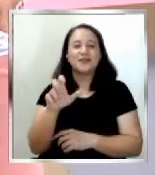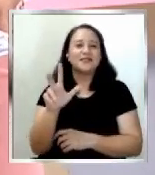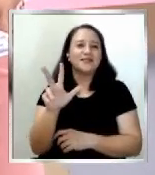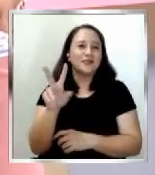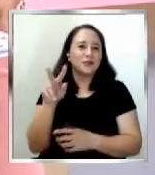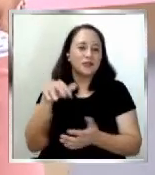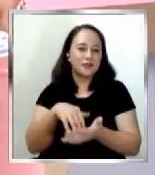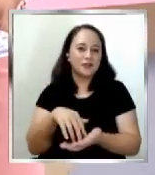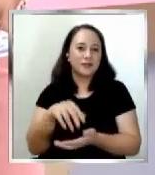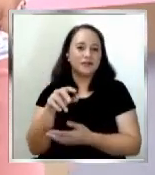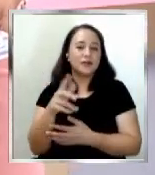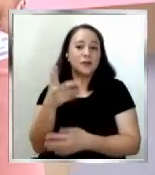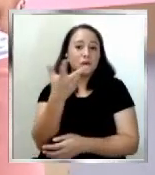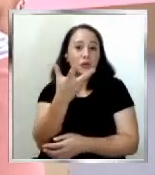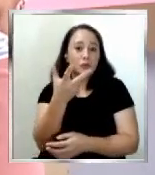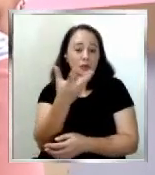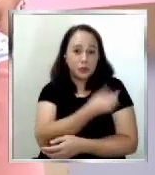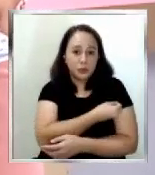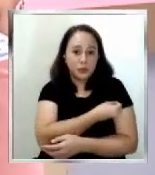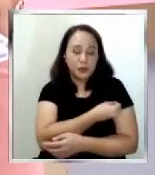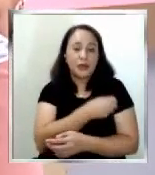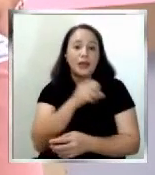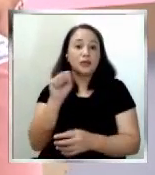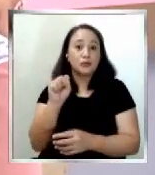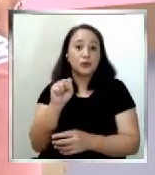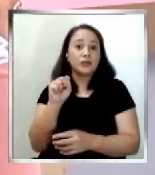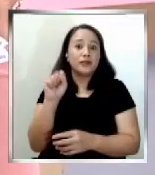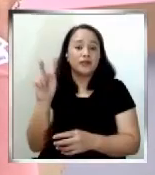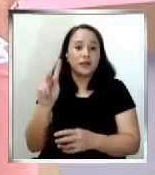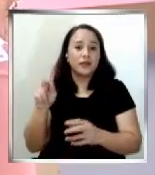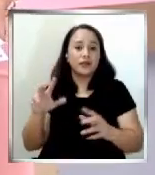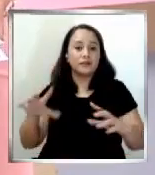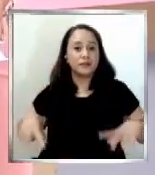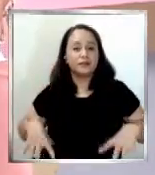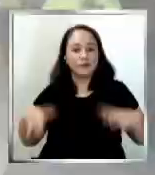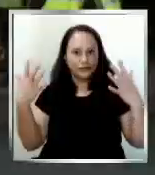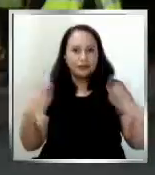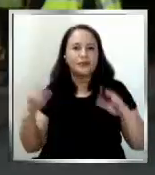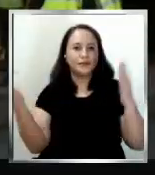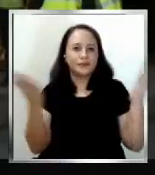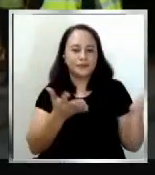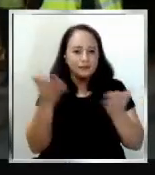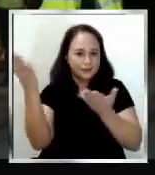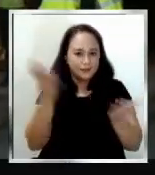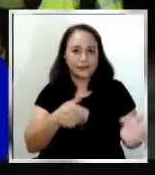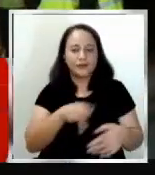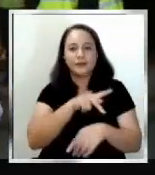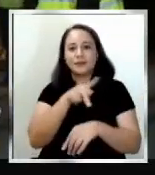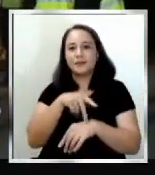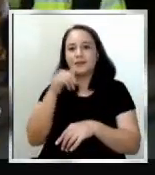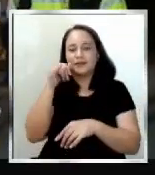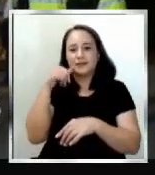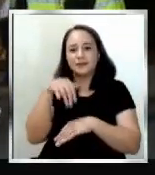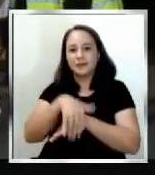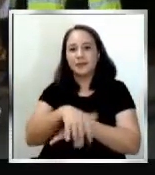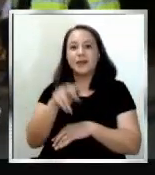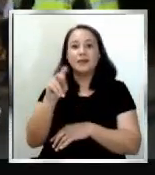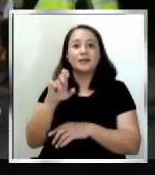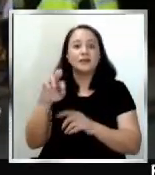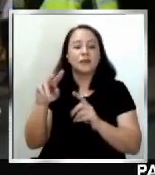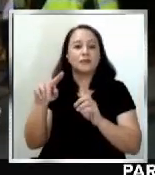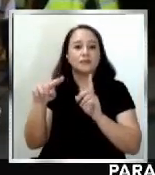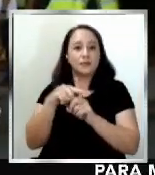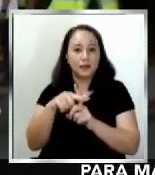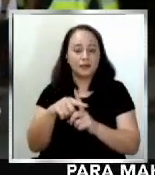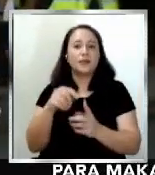132,200 doses ang bakuna Sputnik V ng Russia ang dumating sa bansa kagabi. Ipamamahagi yan sa NCR Plus 8 at iba't iba